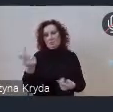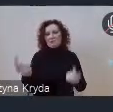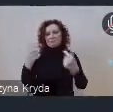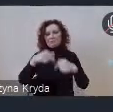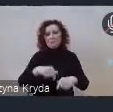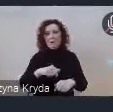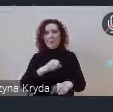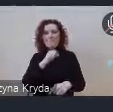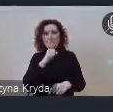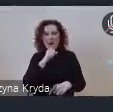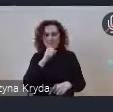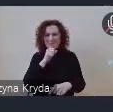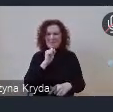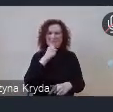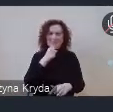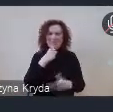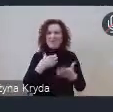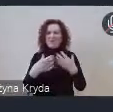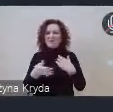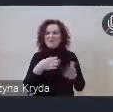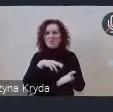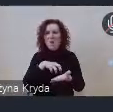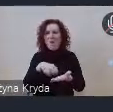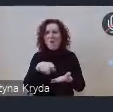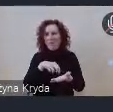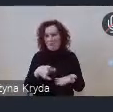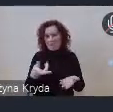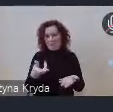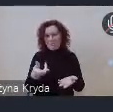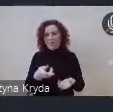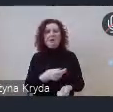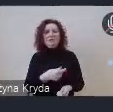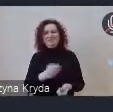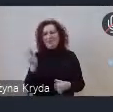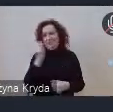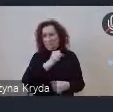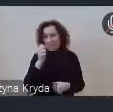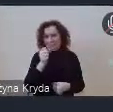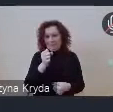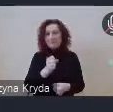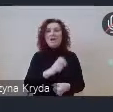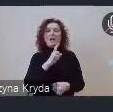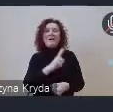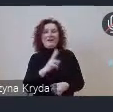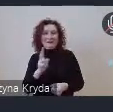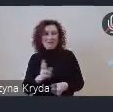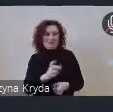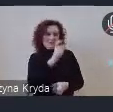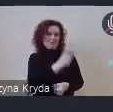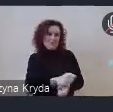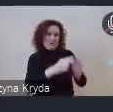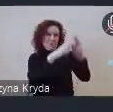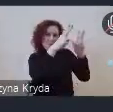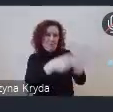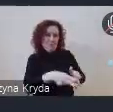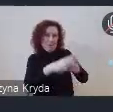z niepełnosprawnością ta konstrukcja logiczna jest głupia każdy budynek może być budynkiem w danym momencie w którym